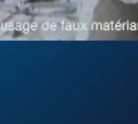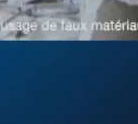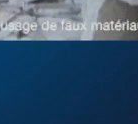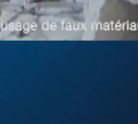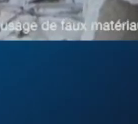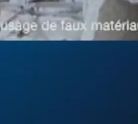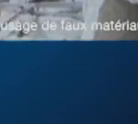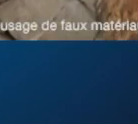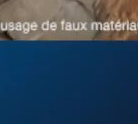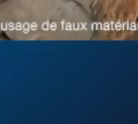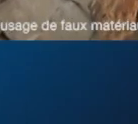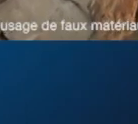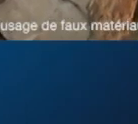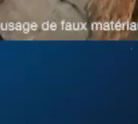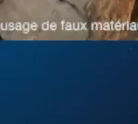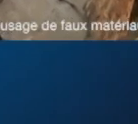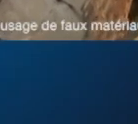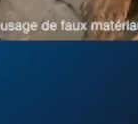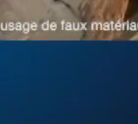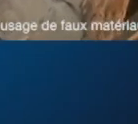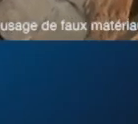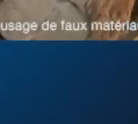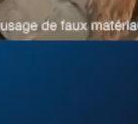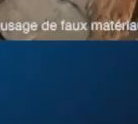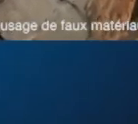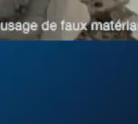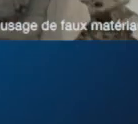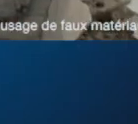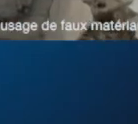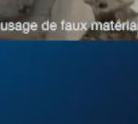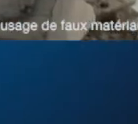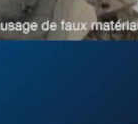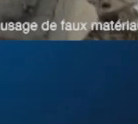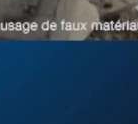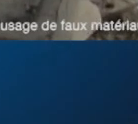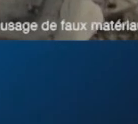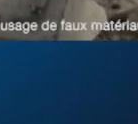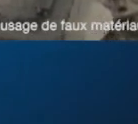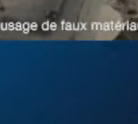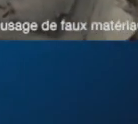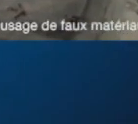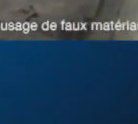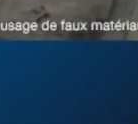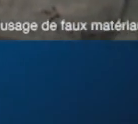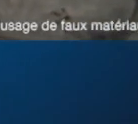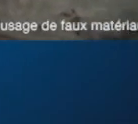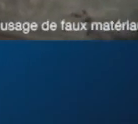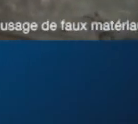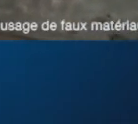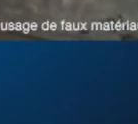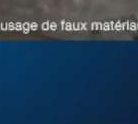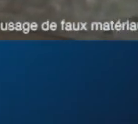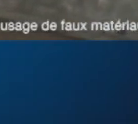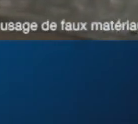Suite à l'effondrement de nombreux immeubles dans le district d'Abidjan, des entrepreneurs professionnels du bâtiment ont mené des enquêtes sur les sites